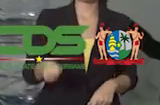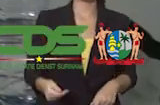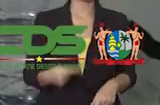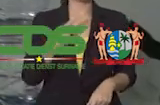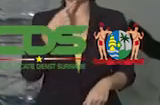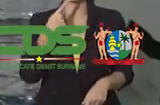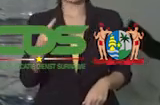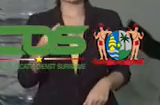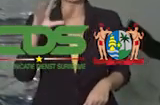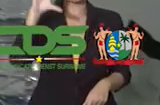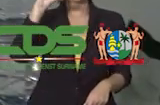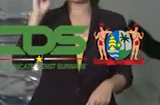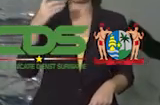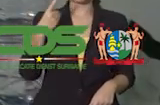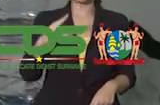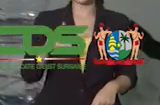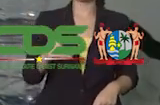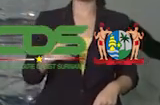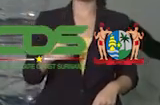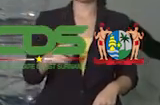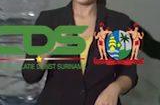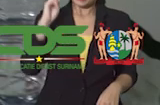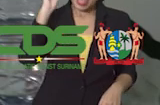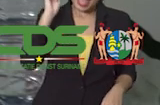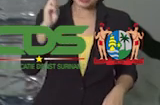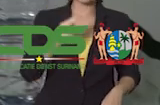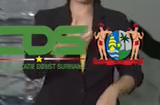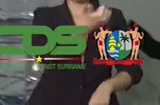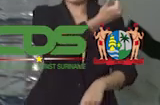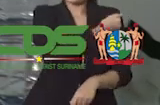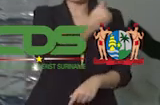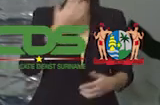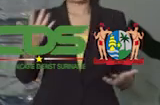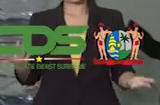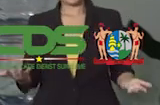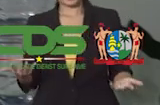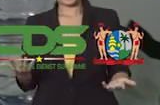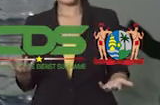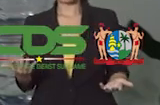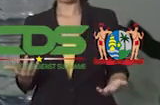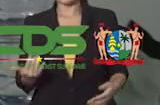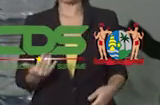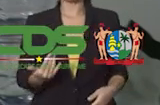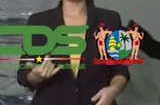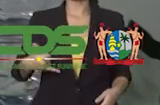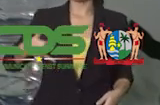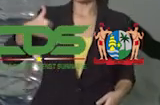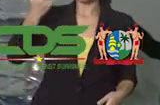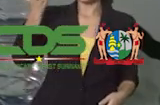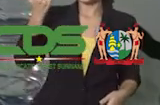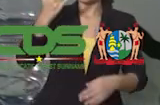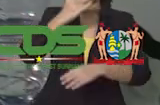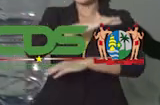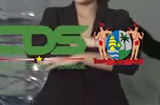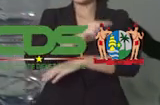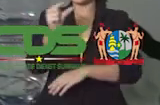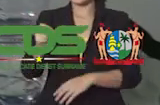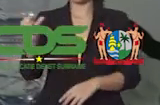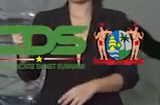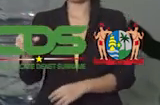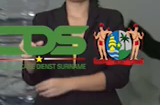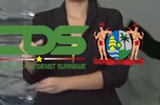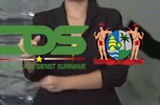gaan vaccineren, maar dat zal wel een aanzienlijk deel daarvan zijn. Dus stel uit, dat zijn behoorlijk wat